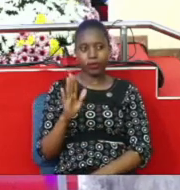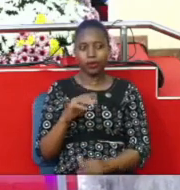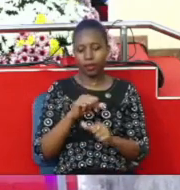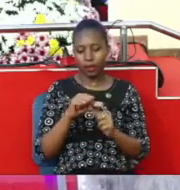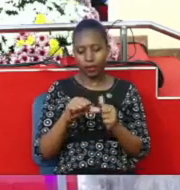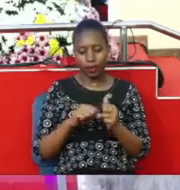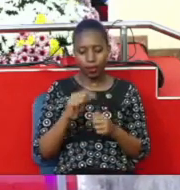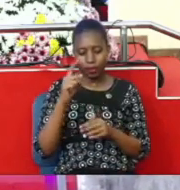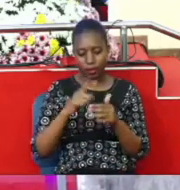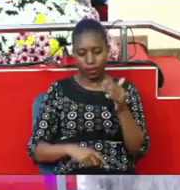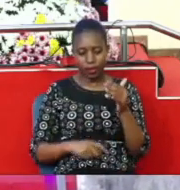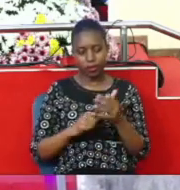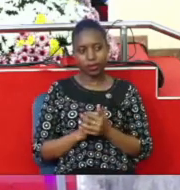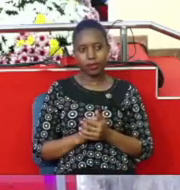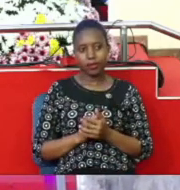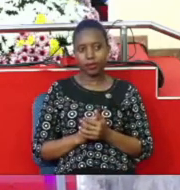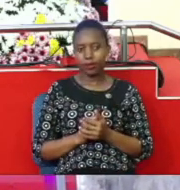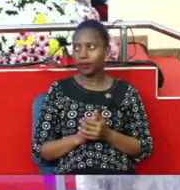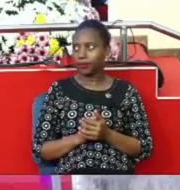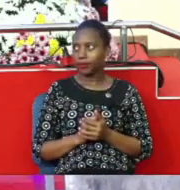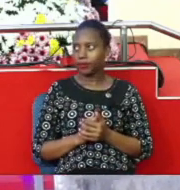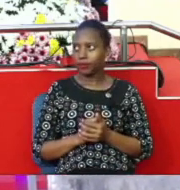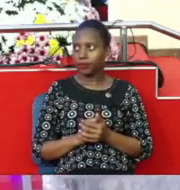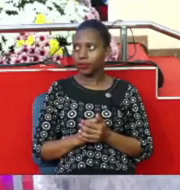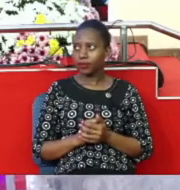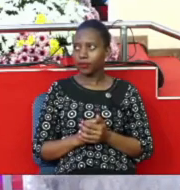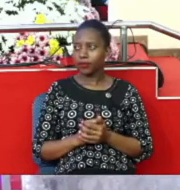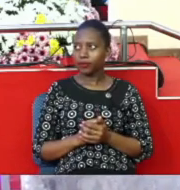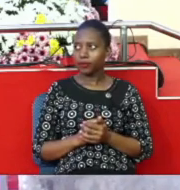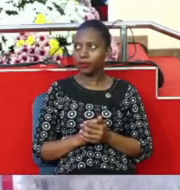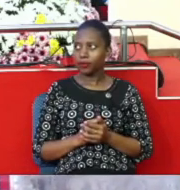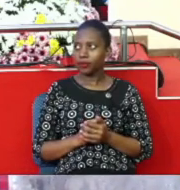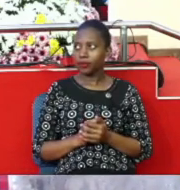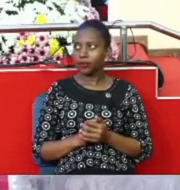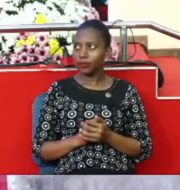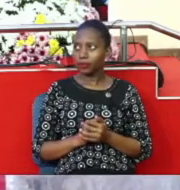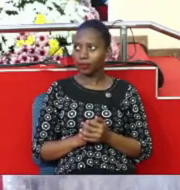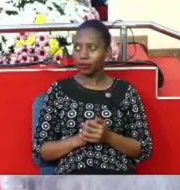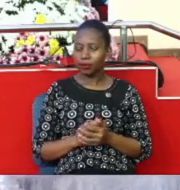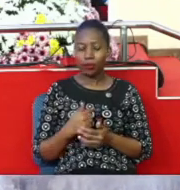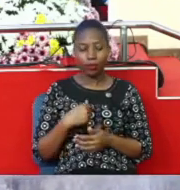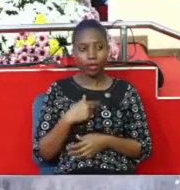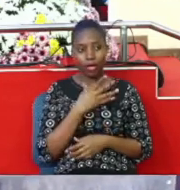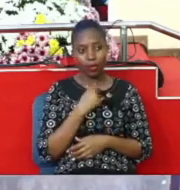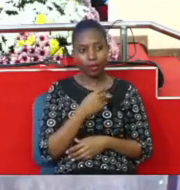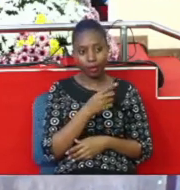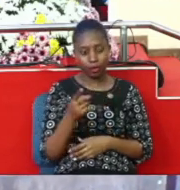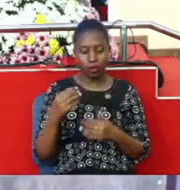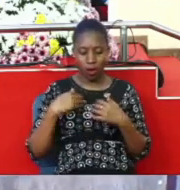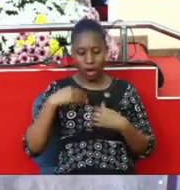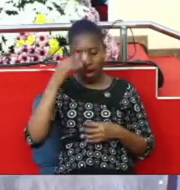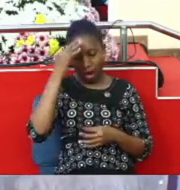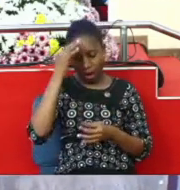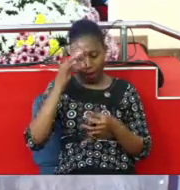Lakini nasema wakisha akata. Tuseme wamekata. Na ninataka wewe na imani hii. Huyo jirani yako